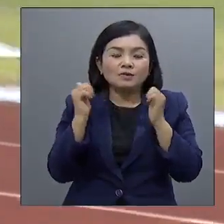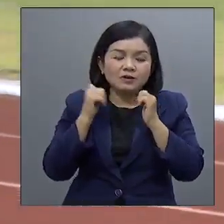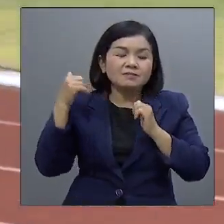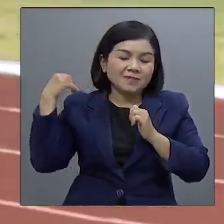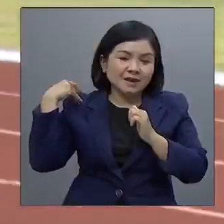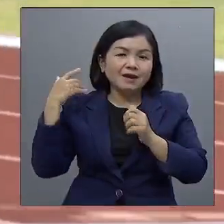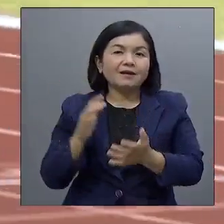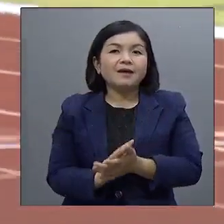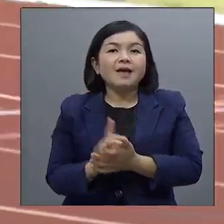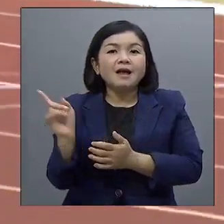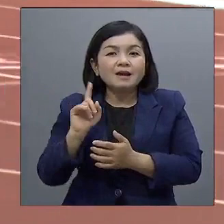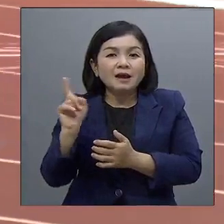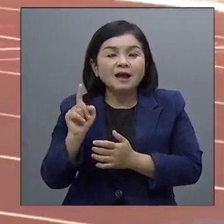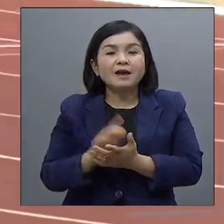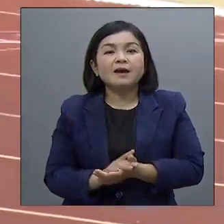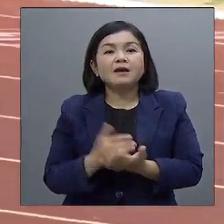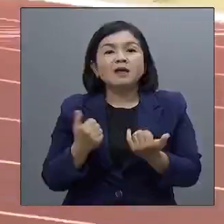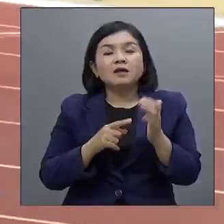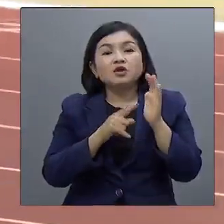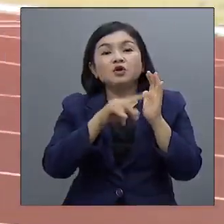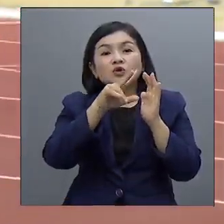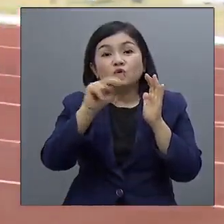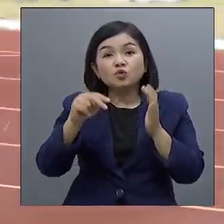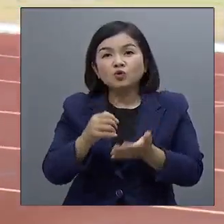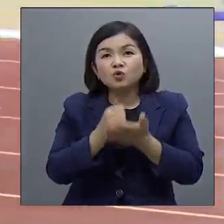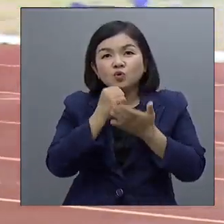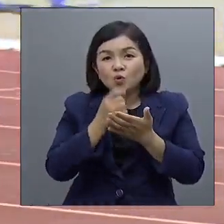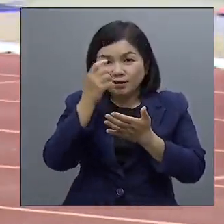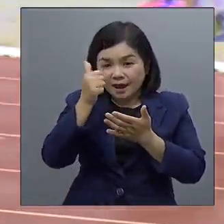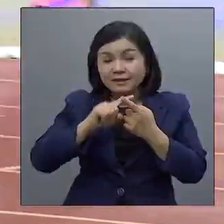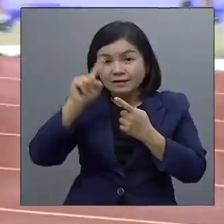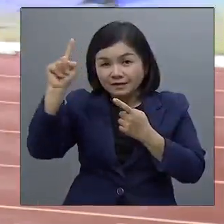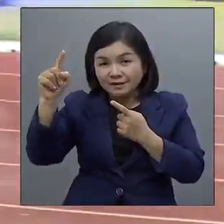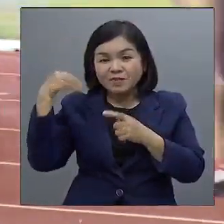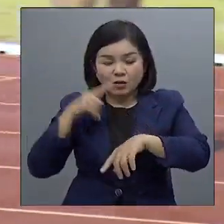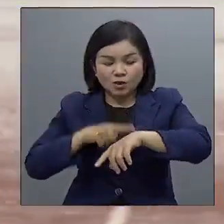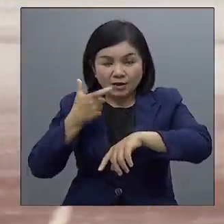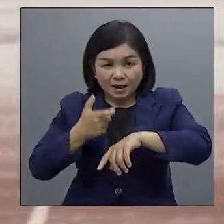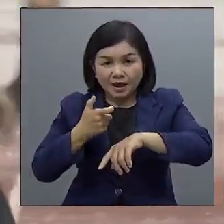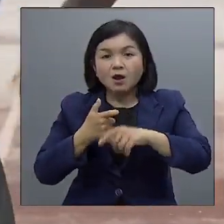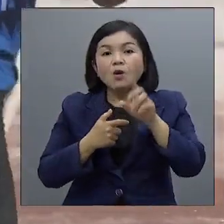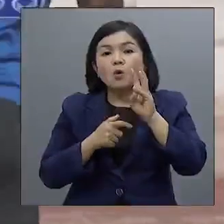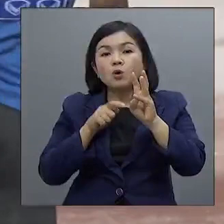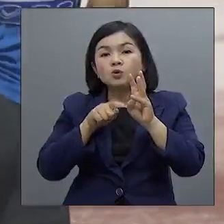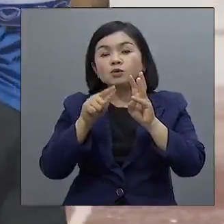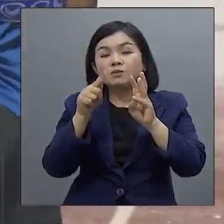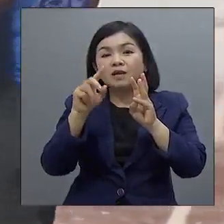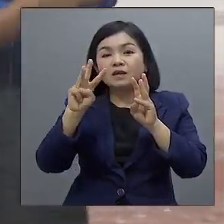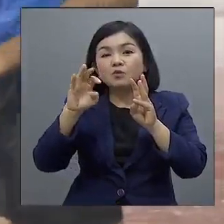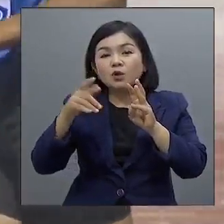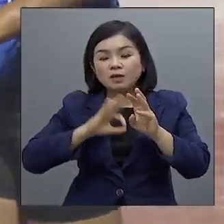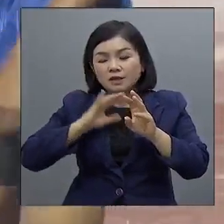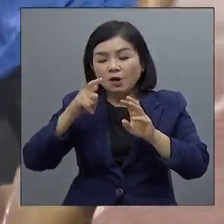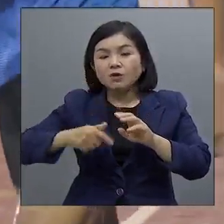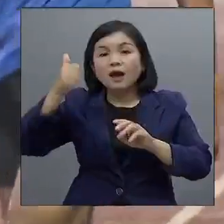ผลปรากฏว่าทีมผลัดจากจังหวัดนนทบุรีครับช่วยกันวิ่งเข้าเส้นชัยไปที่1โดยเวลา6นาที11วินาทีคว้าเหรียญทองไปครองครับ